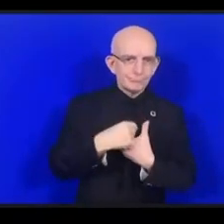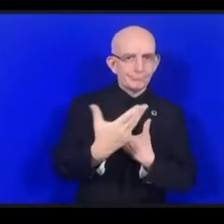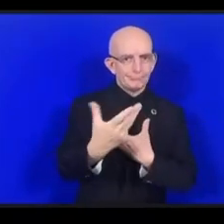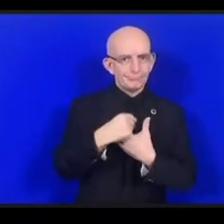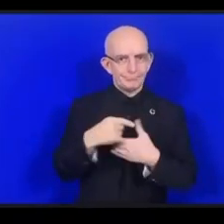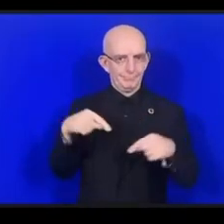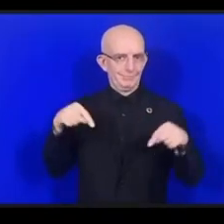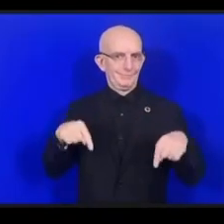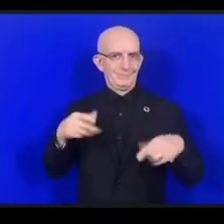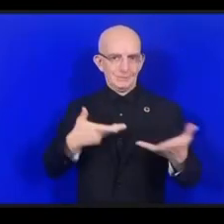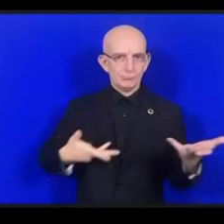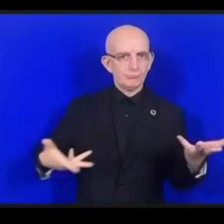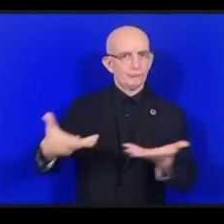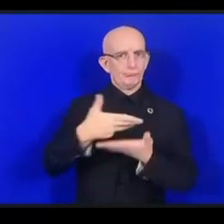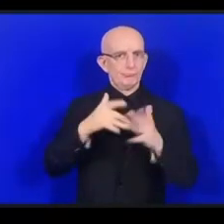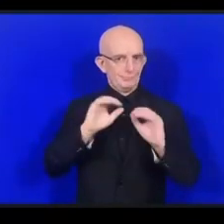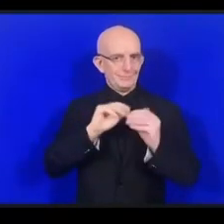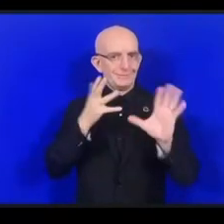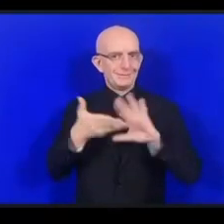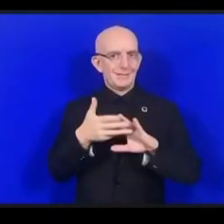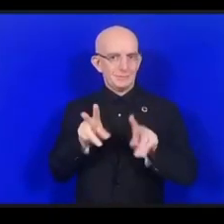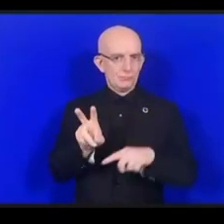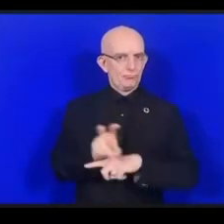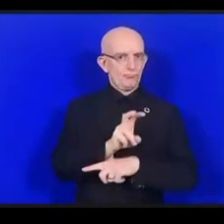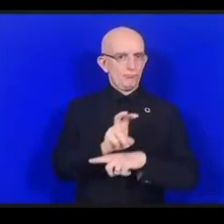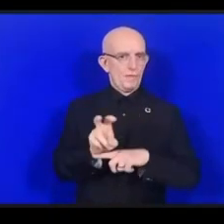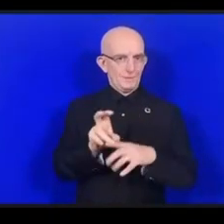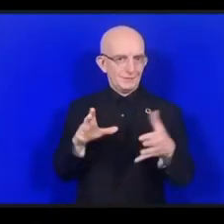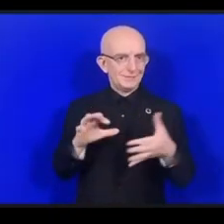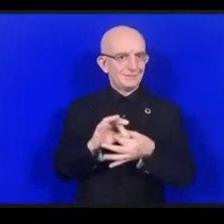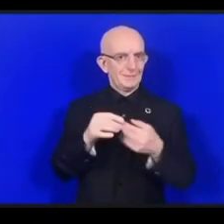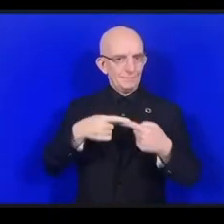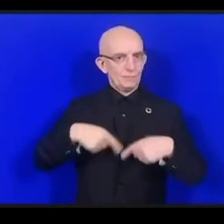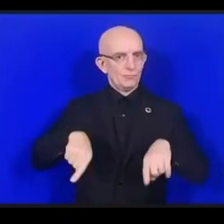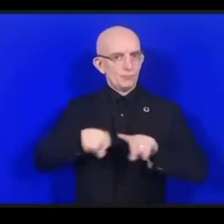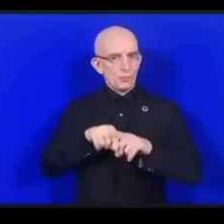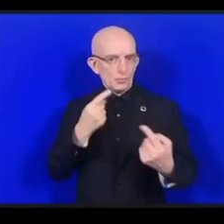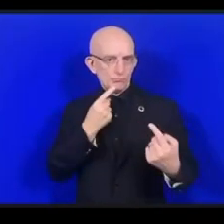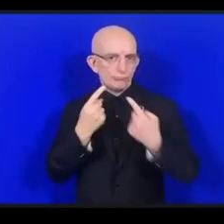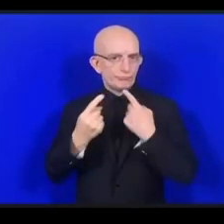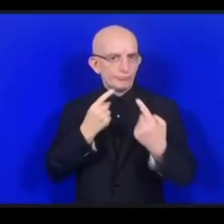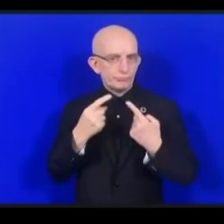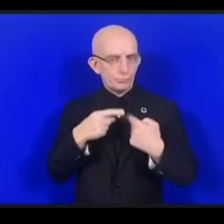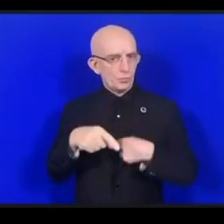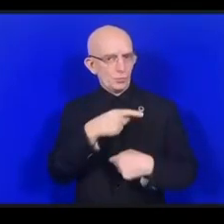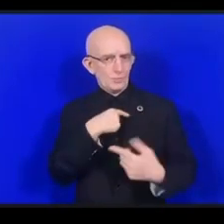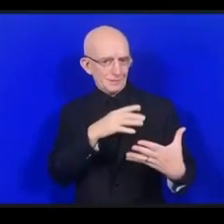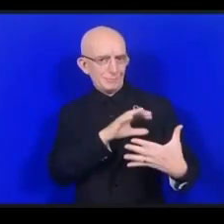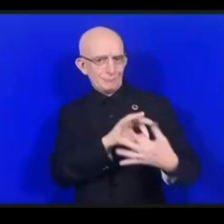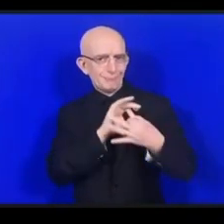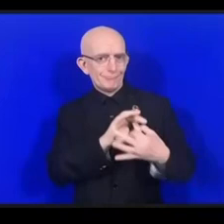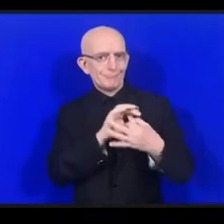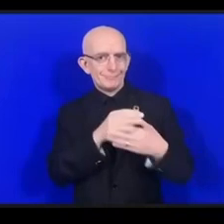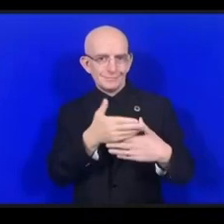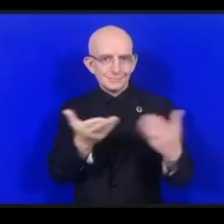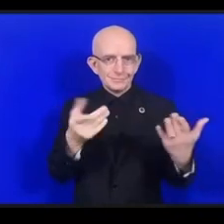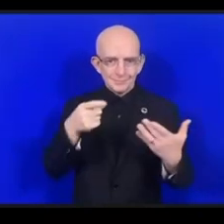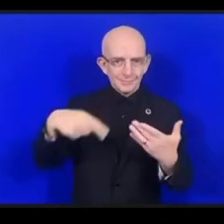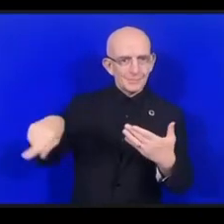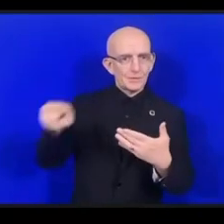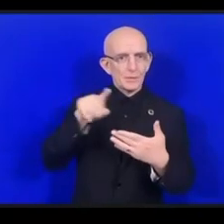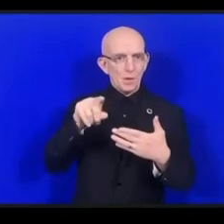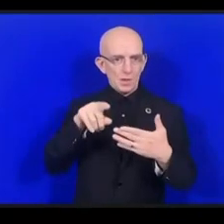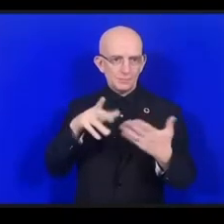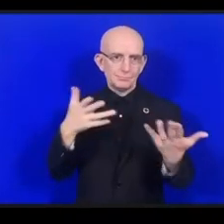作。同时，净零排放方面，亚洲的净零排放，